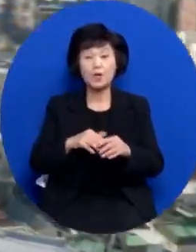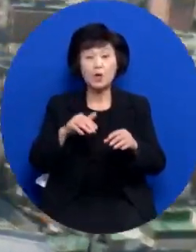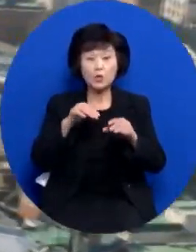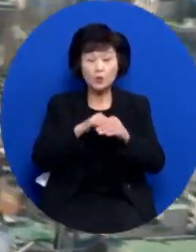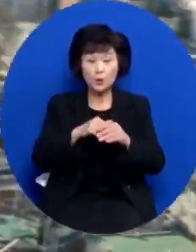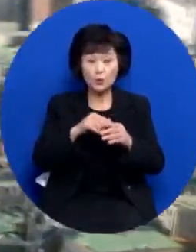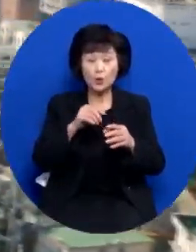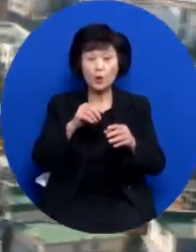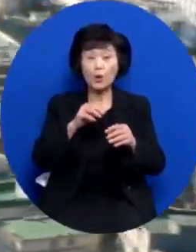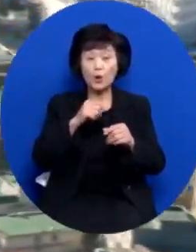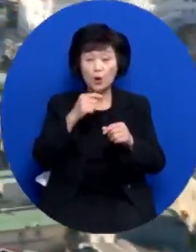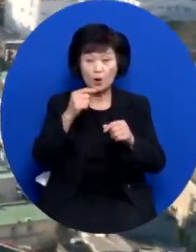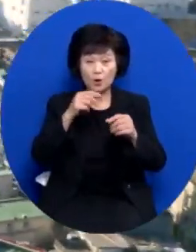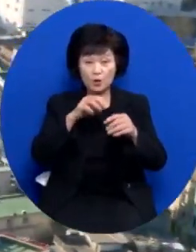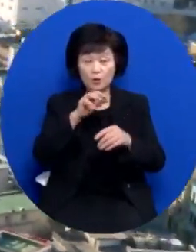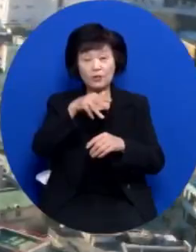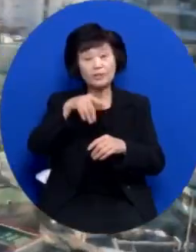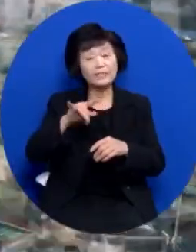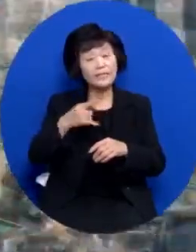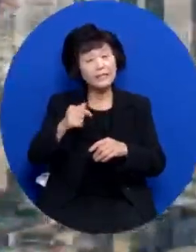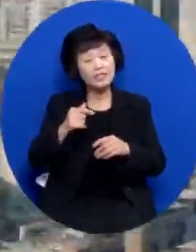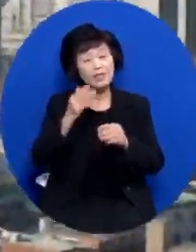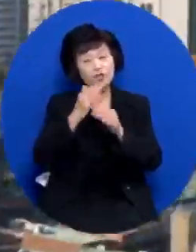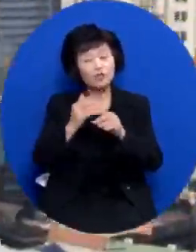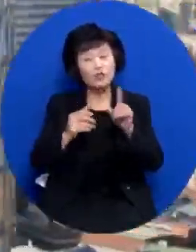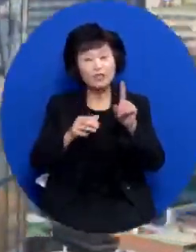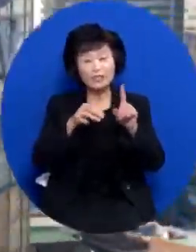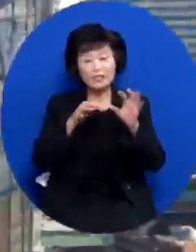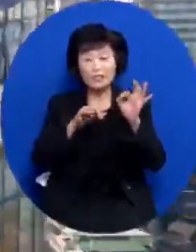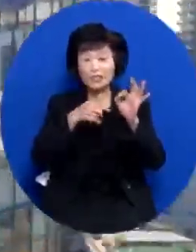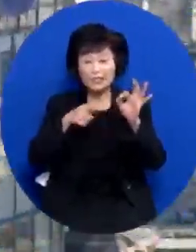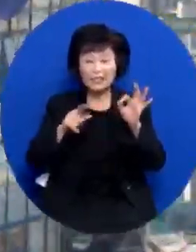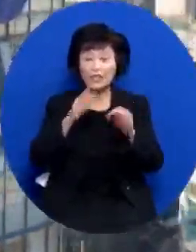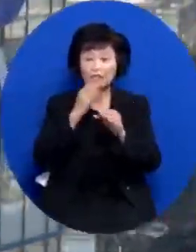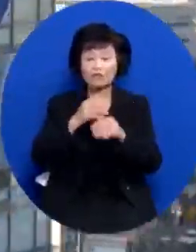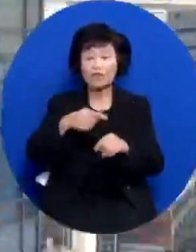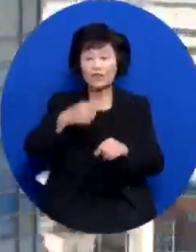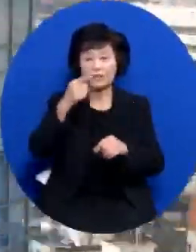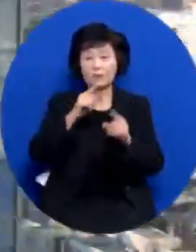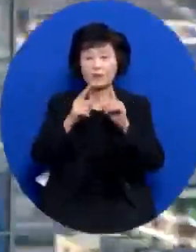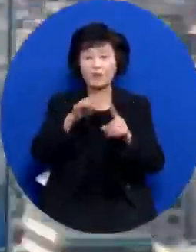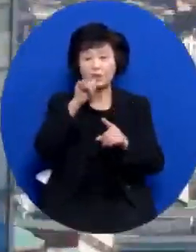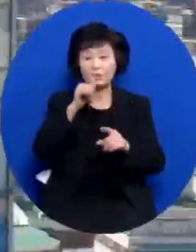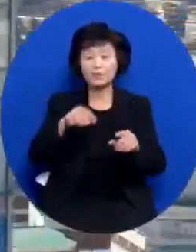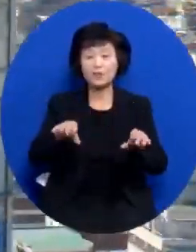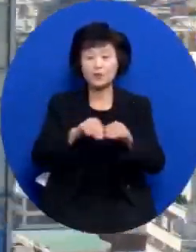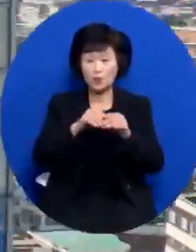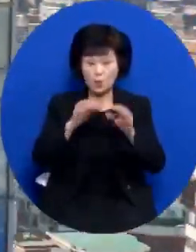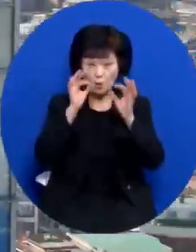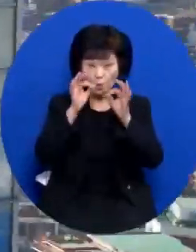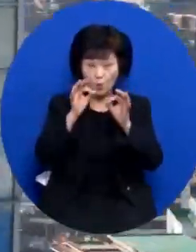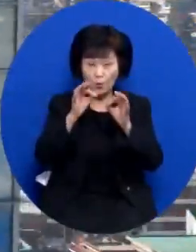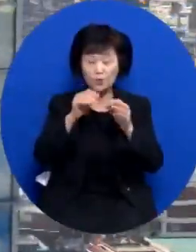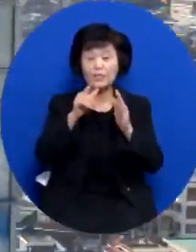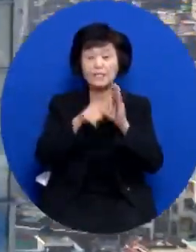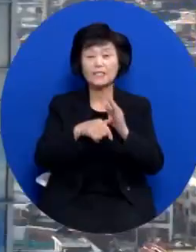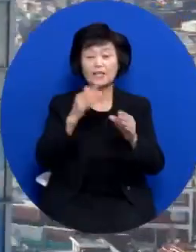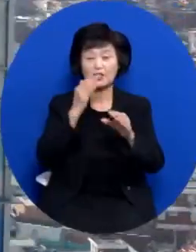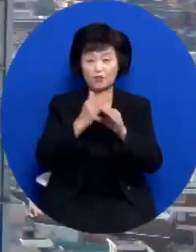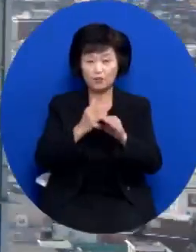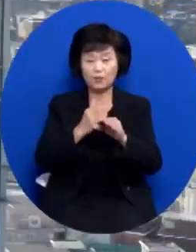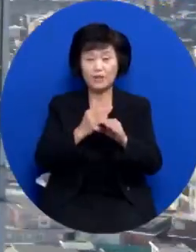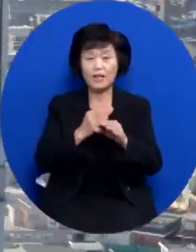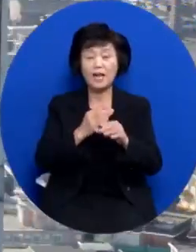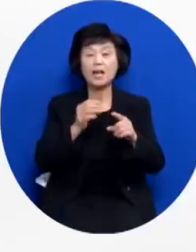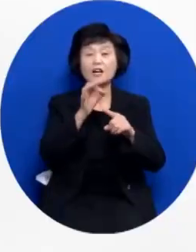가운데 1위를 기록했습니다 시청점유율은 전체 텔레비전 방송에 총 시청 시간 가운데 특정 방송 채널이